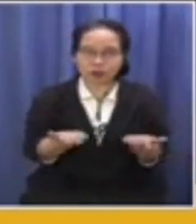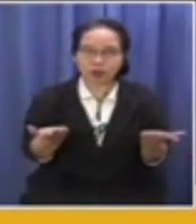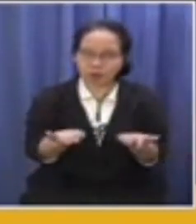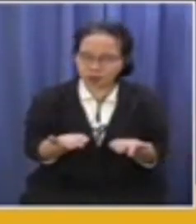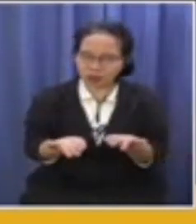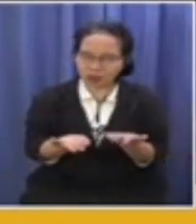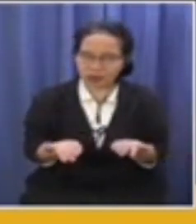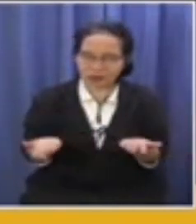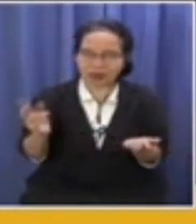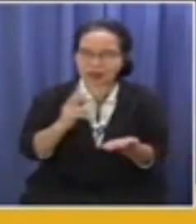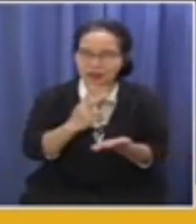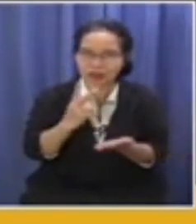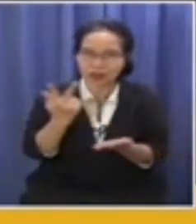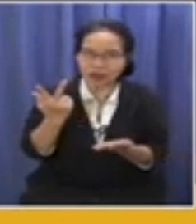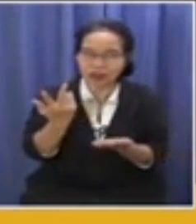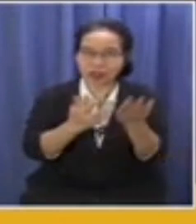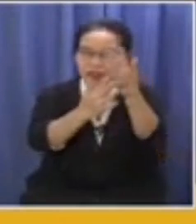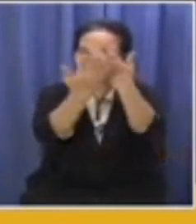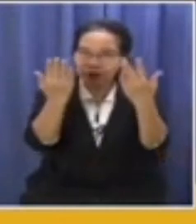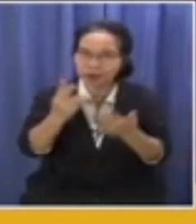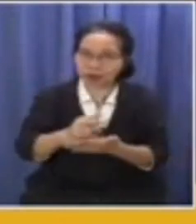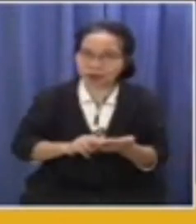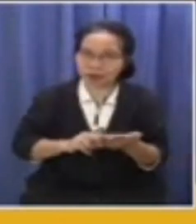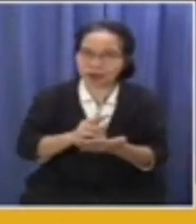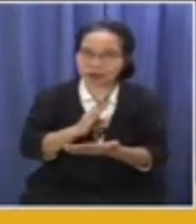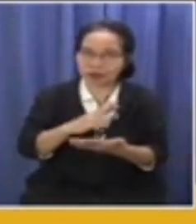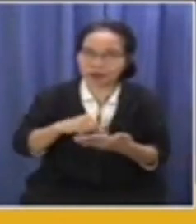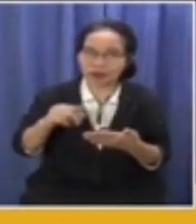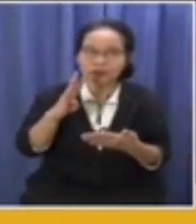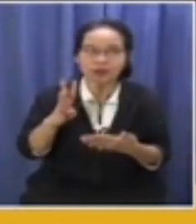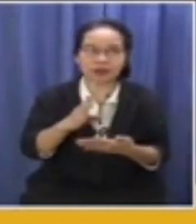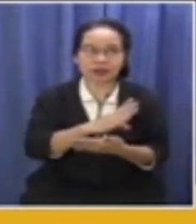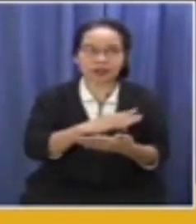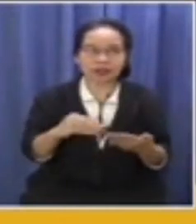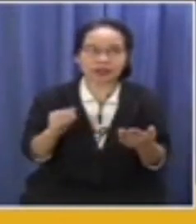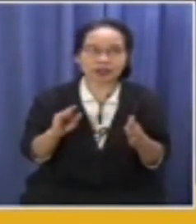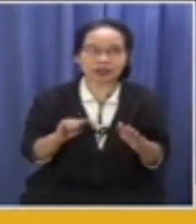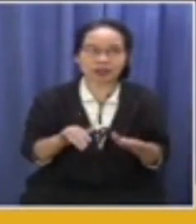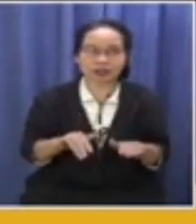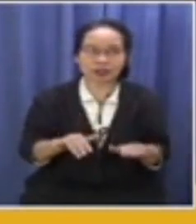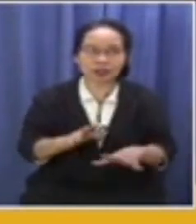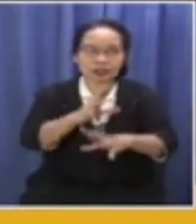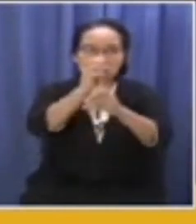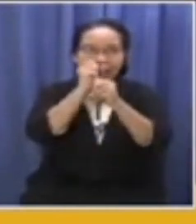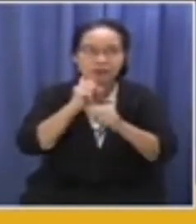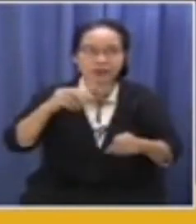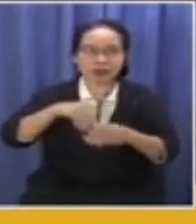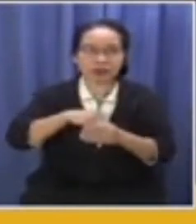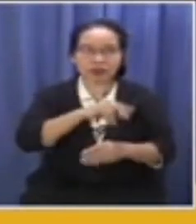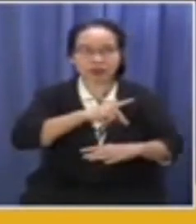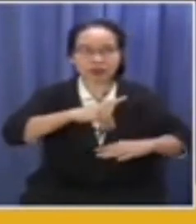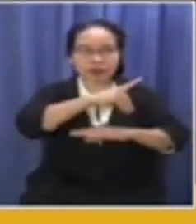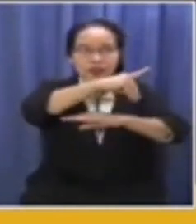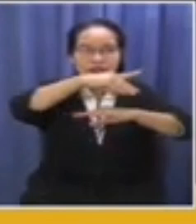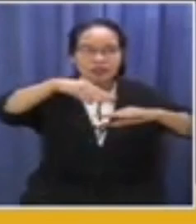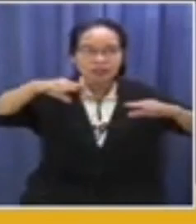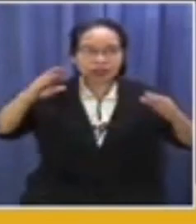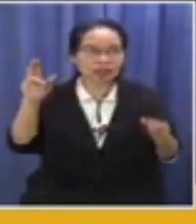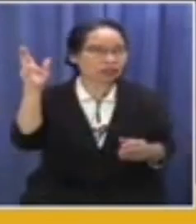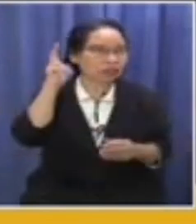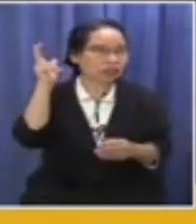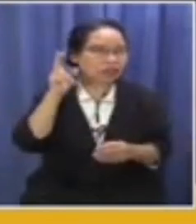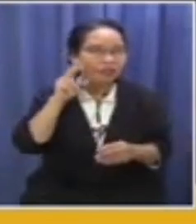ikatlong langit basahin natin sa kwatro na kung paanong siya'y inagaw sa Paraiso at